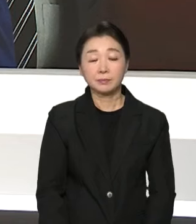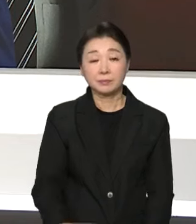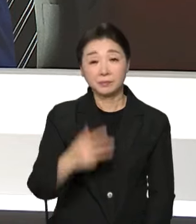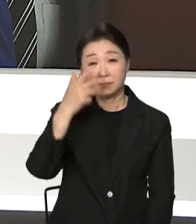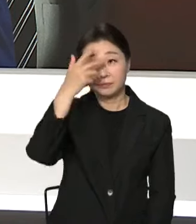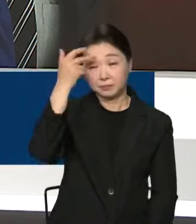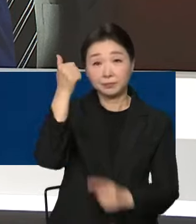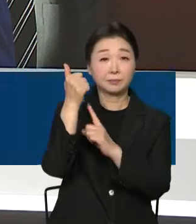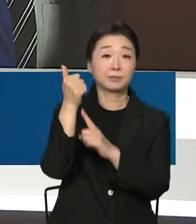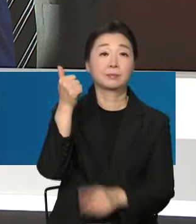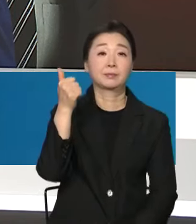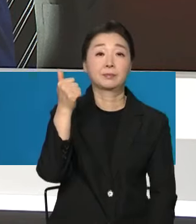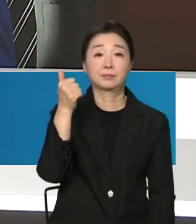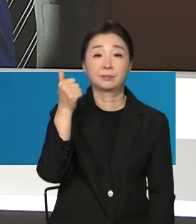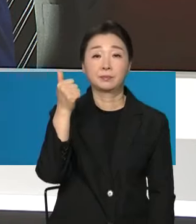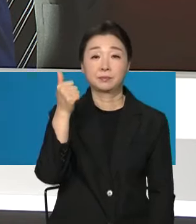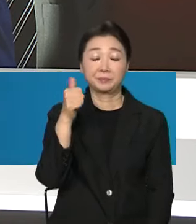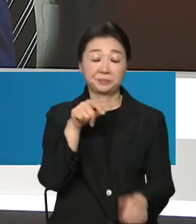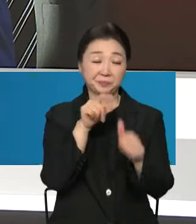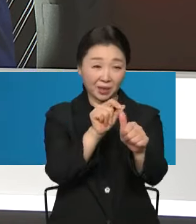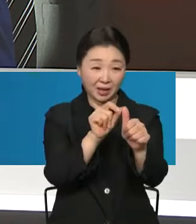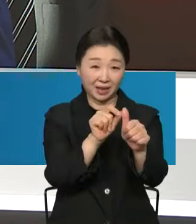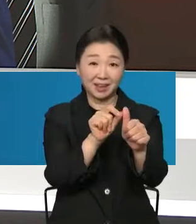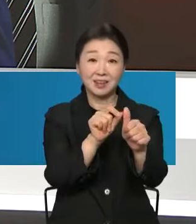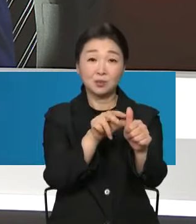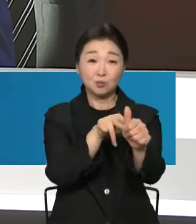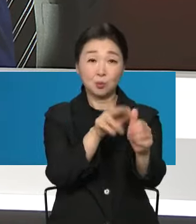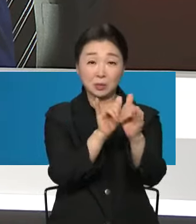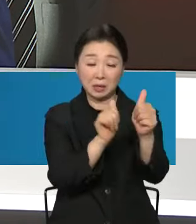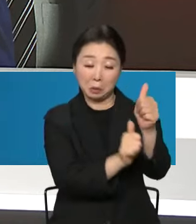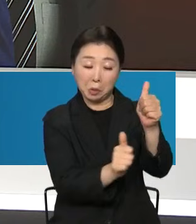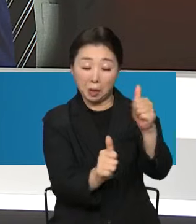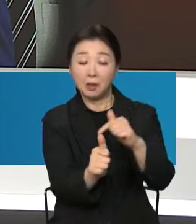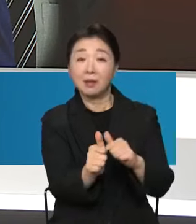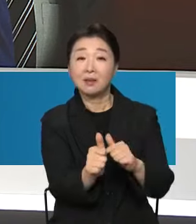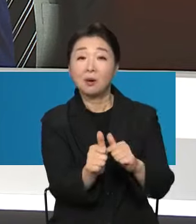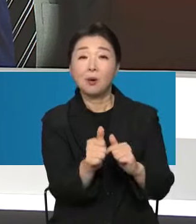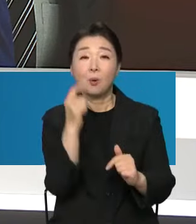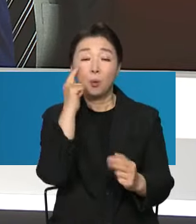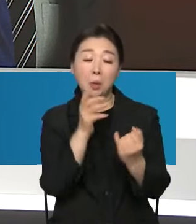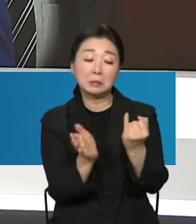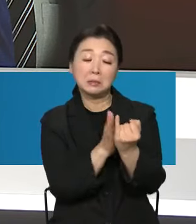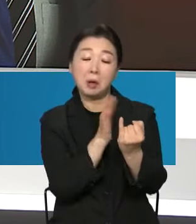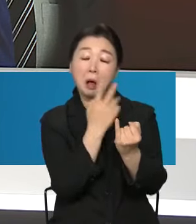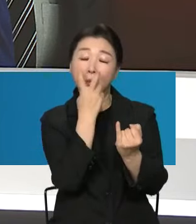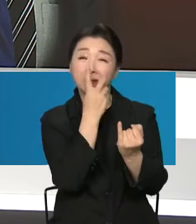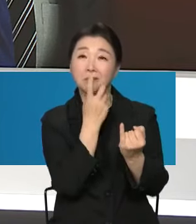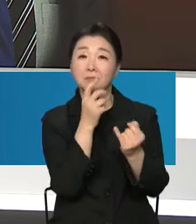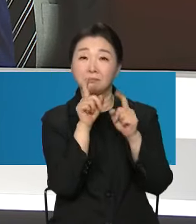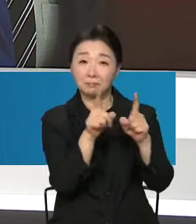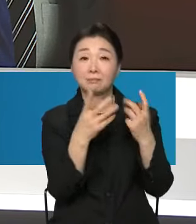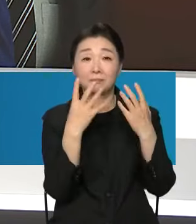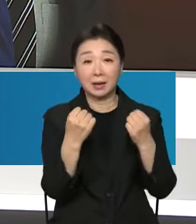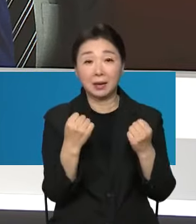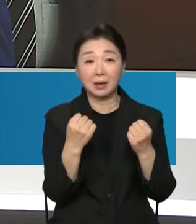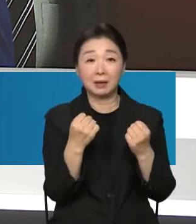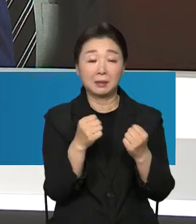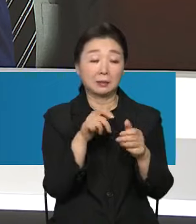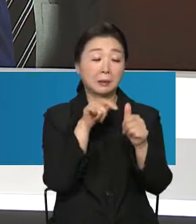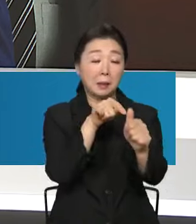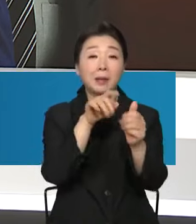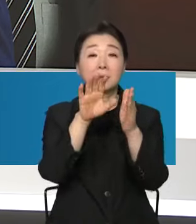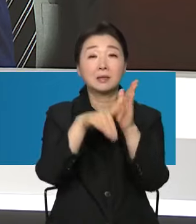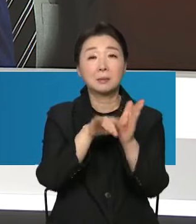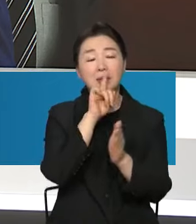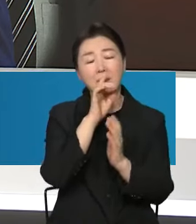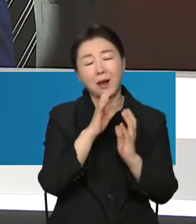트럼프 미국 대통령 당선인이 임명한 내각 후보자 중엔 유난히 성비위 의혹을 받는 인물들이 많습니다. 지명 때마다